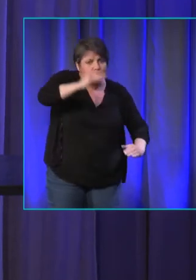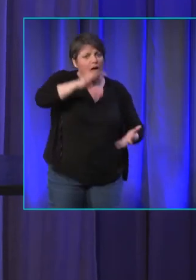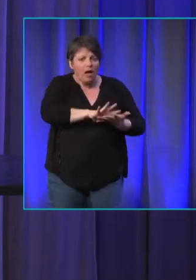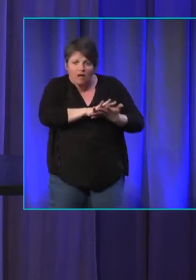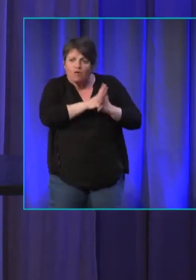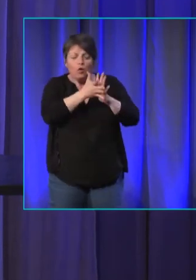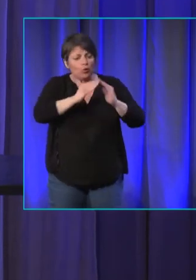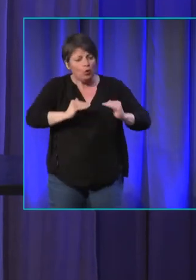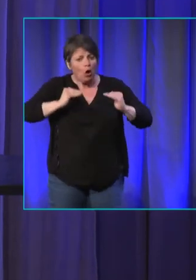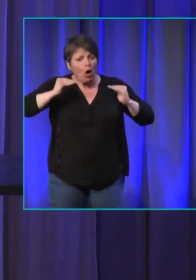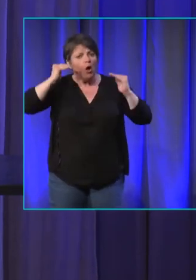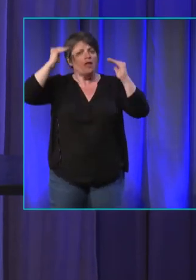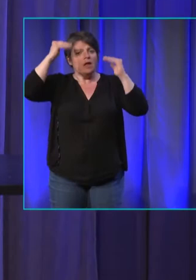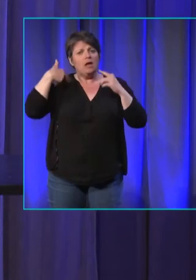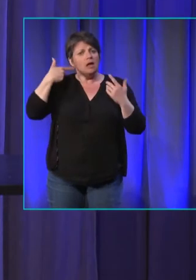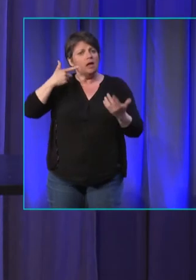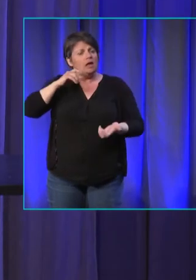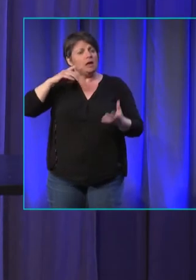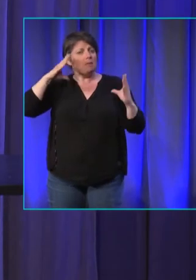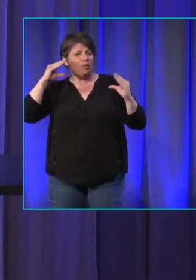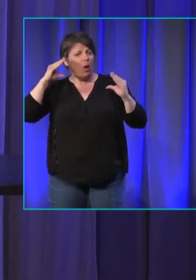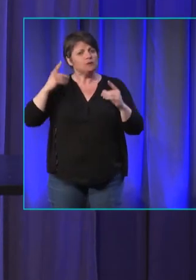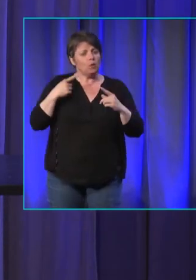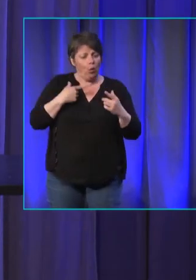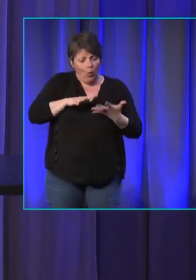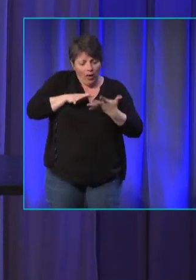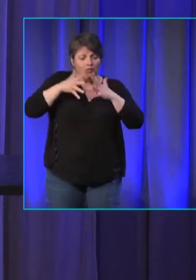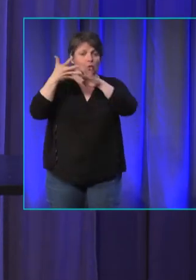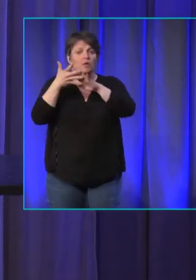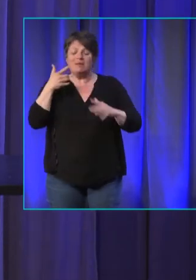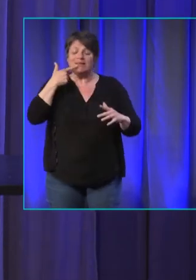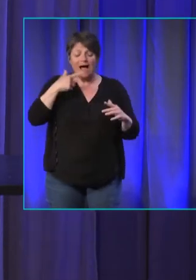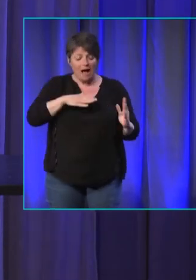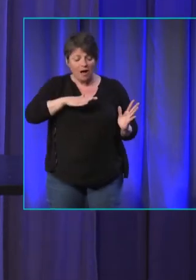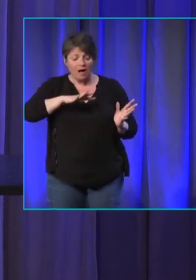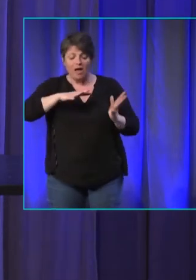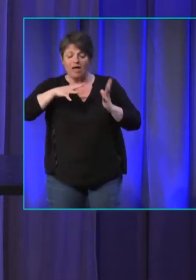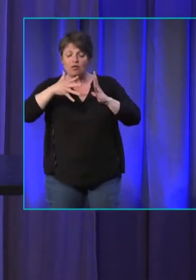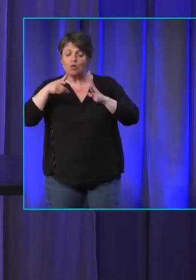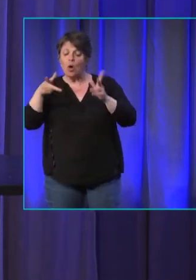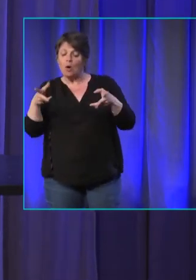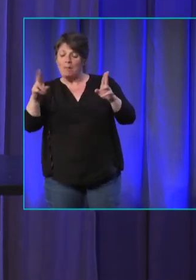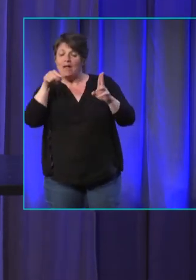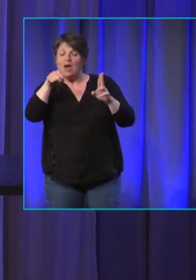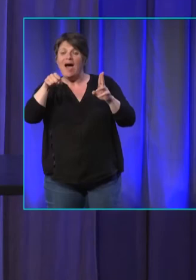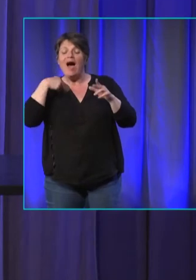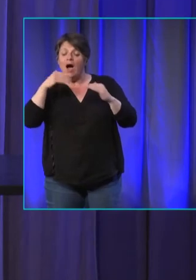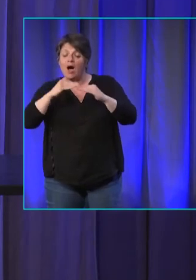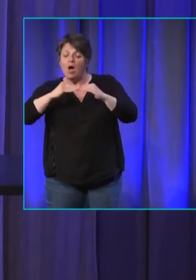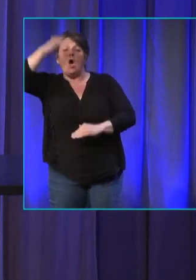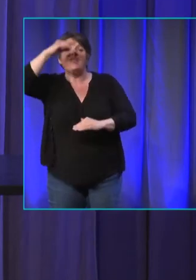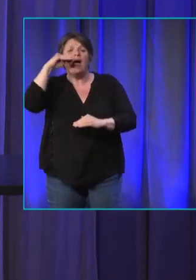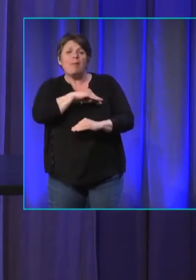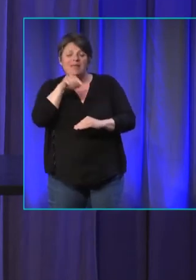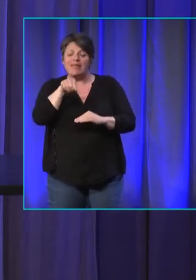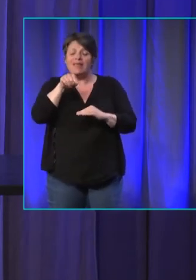ça. Alors, au moment de ce pic de croissance rapide, il s'en passe des choses. Il y a énormément de choses qui se passent. On